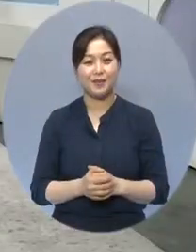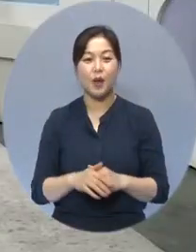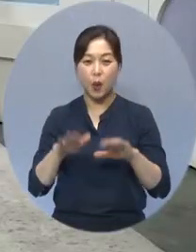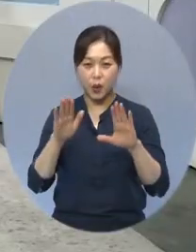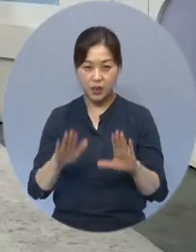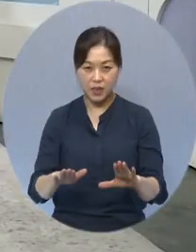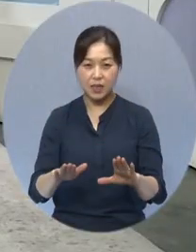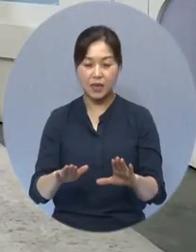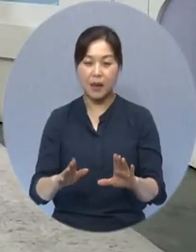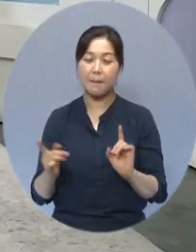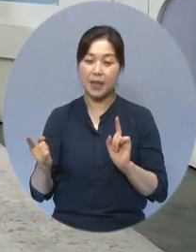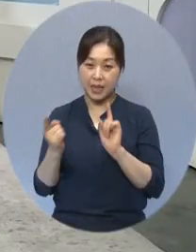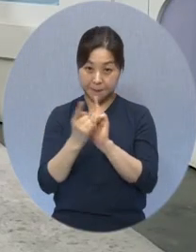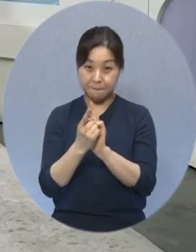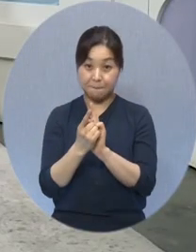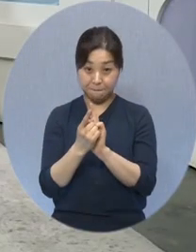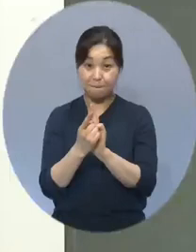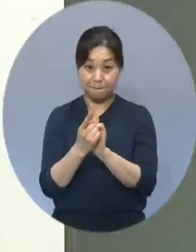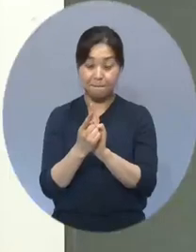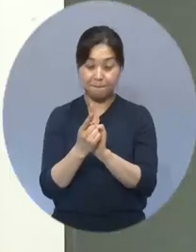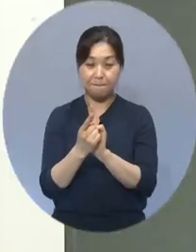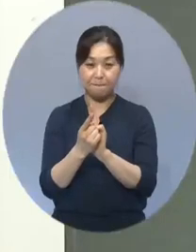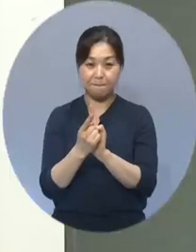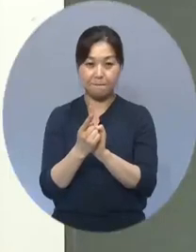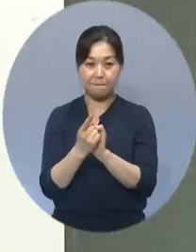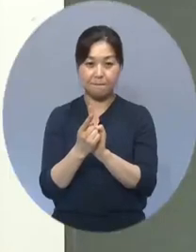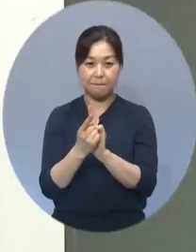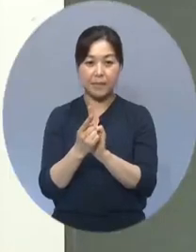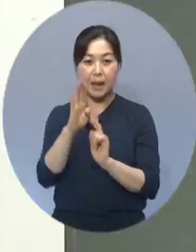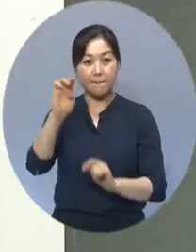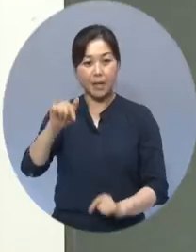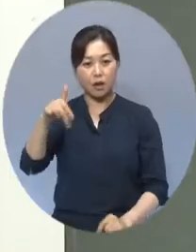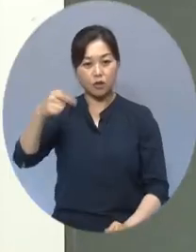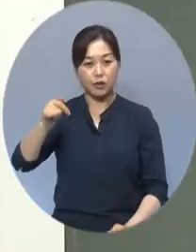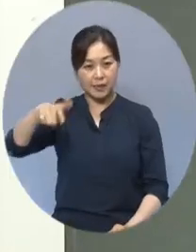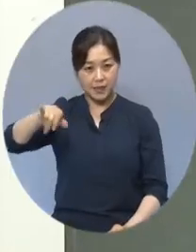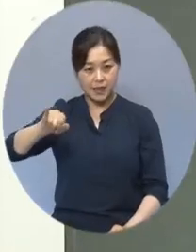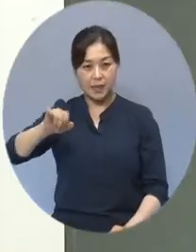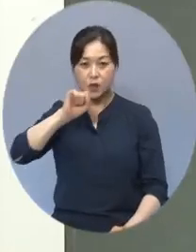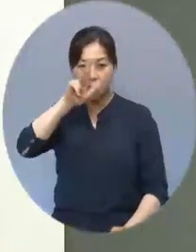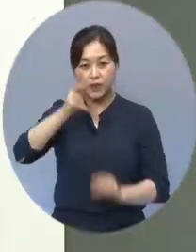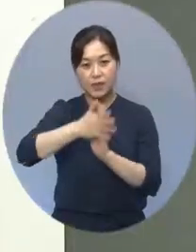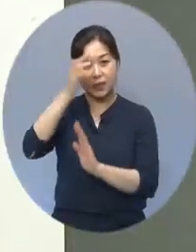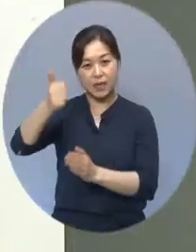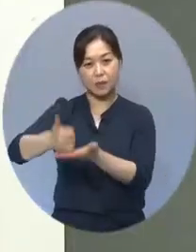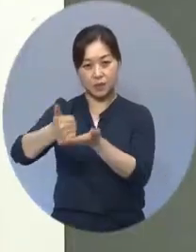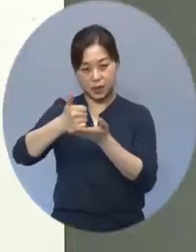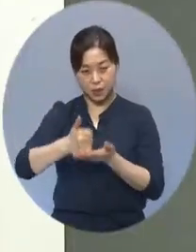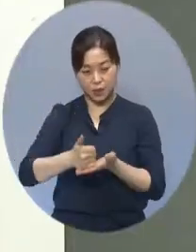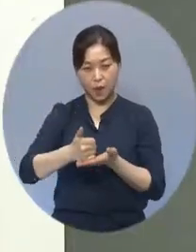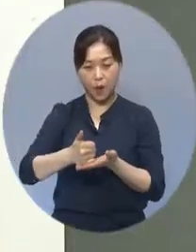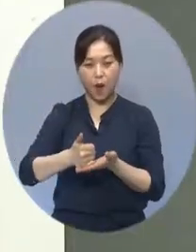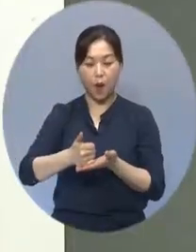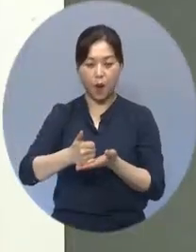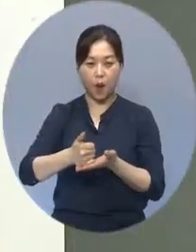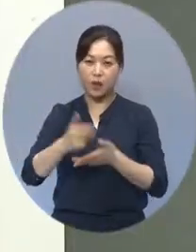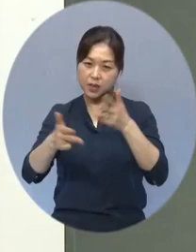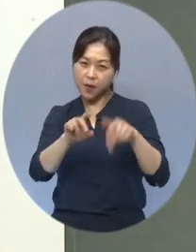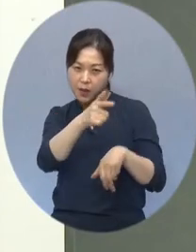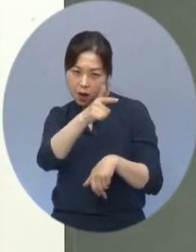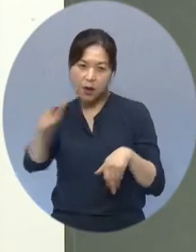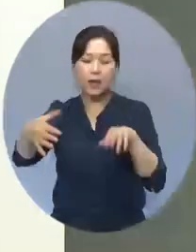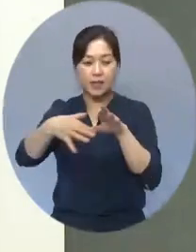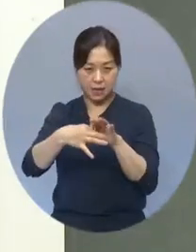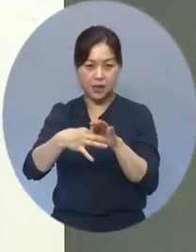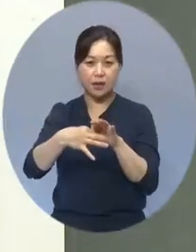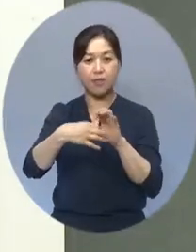오늘은 만남 시간에 백군기 용인시장님을 모시고 그간의 많은 얘기들을